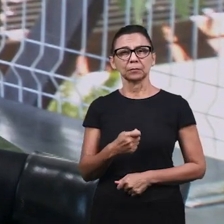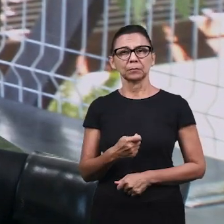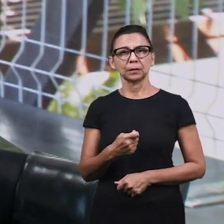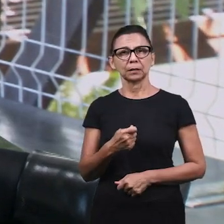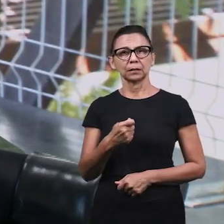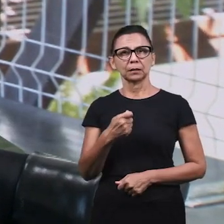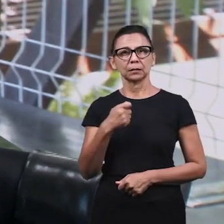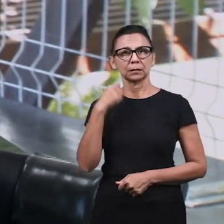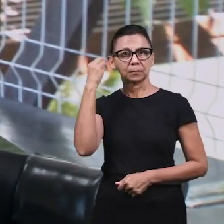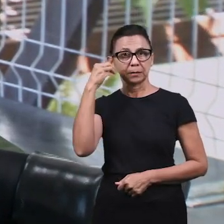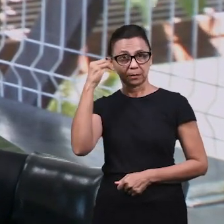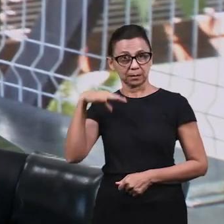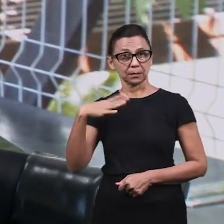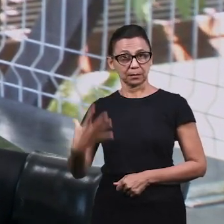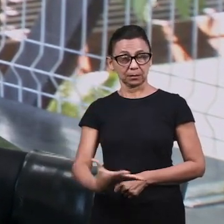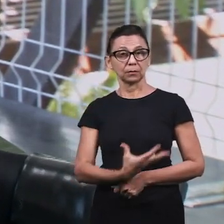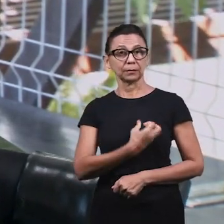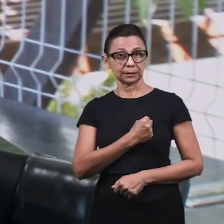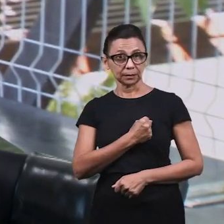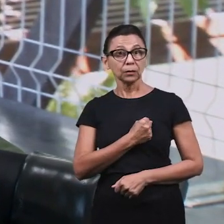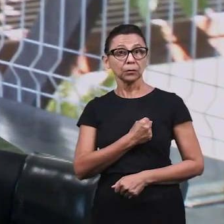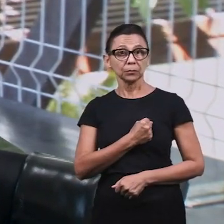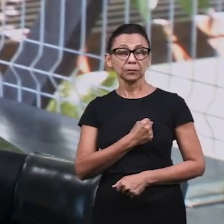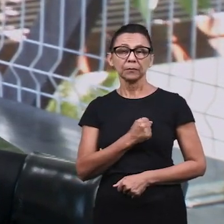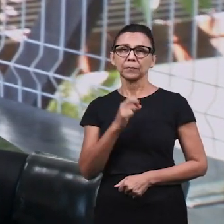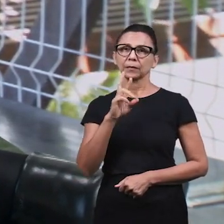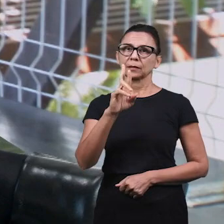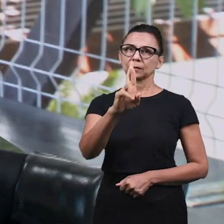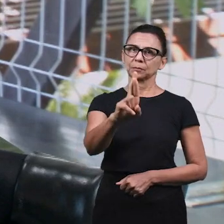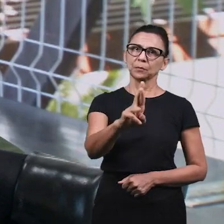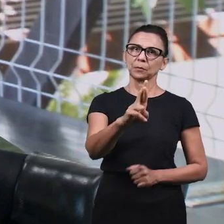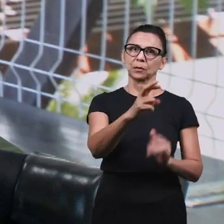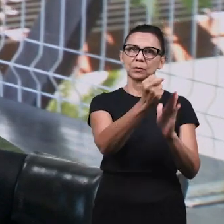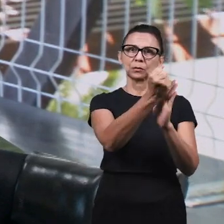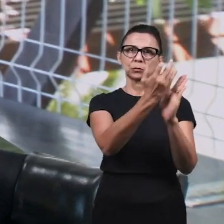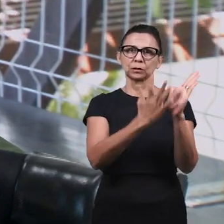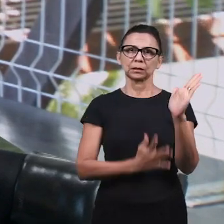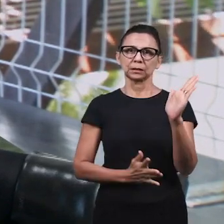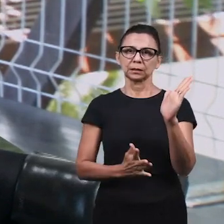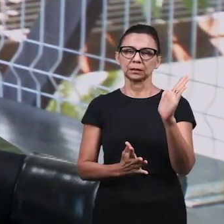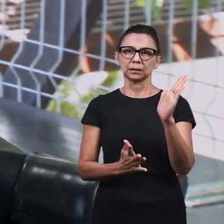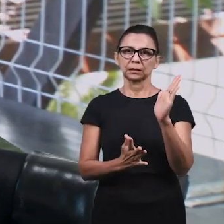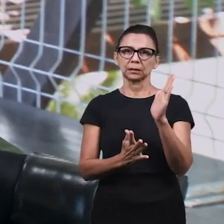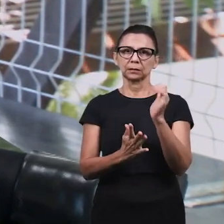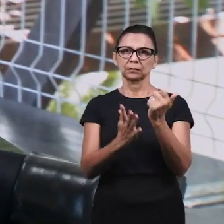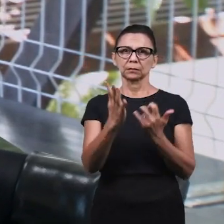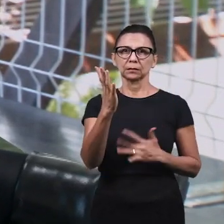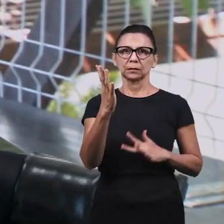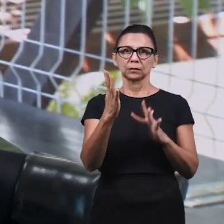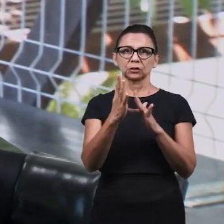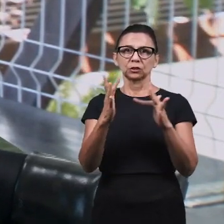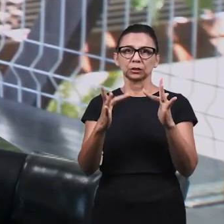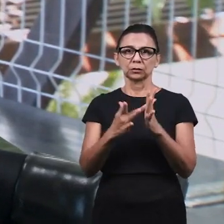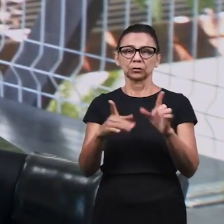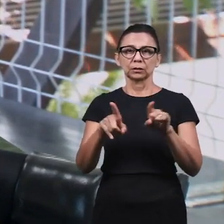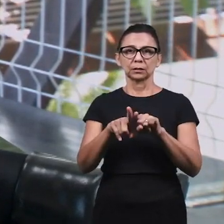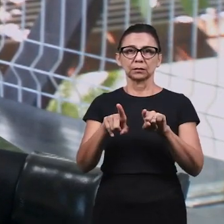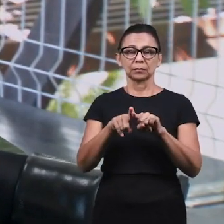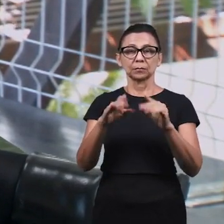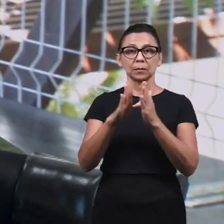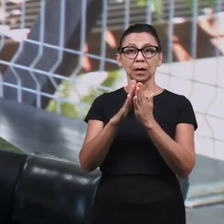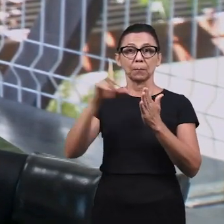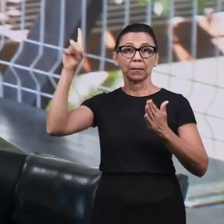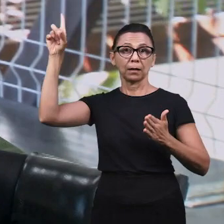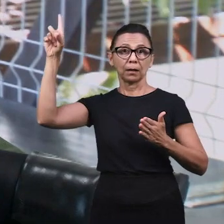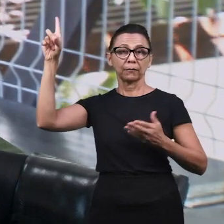vivre une expérience réelle de salut? Je vous réponds, le sang de l'agneau et la parole. Dans le tableau Leçons du Manaïm